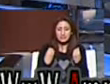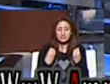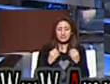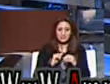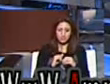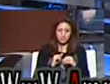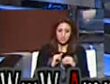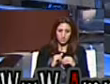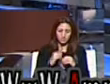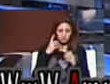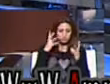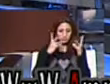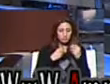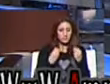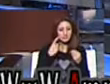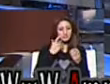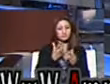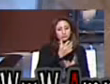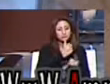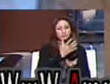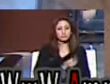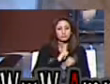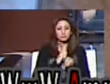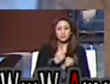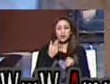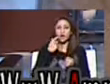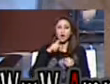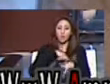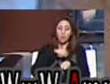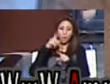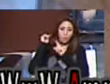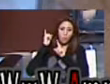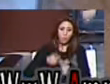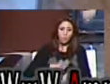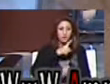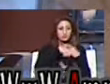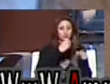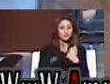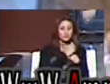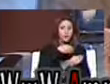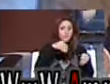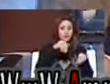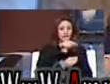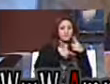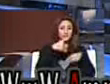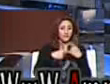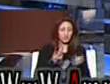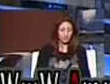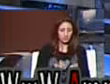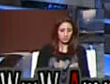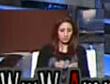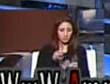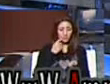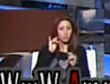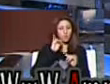فتم رفضها وسحبها. بس اولا دي بقى لها فتره في السوق وبعدين هتعملوا ايه مع الصيدليات اللي تمتنع عن تنفيذ القرار؟ لا هي